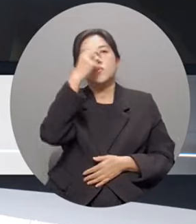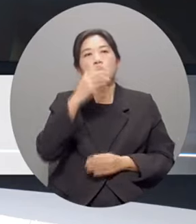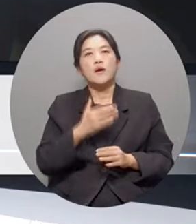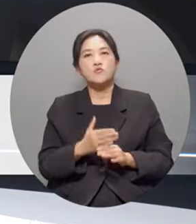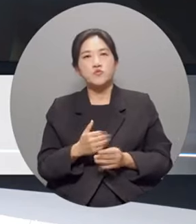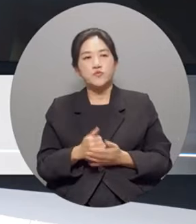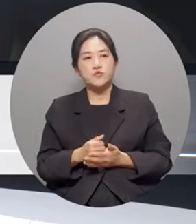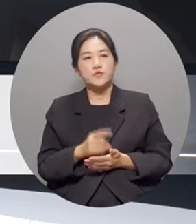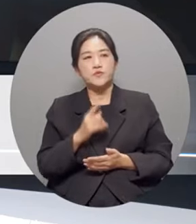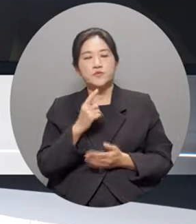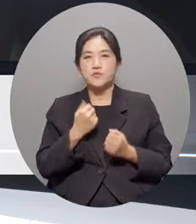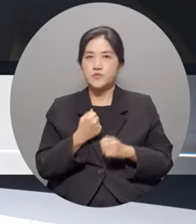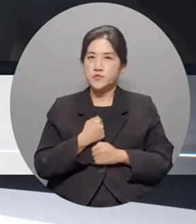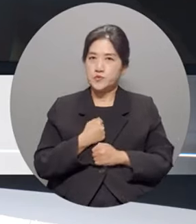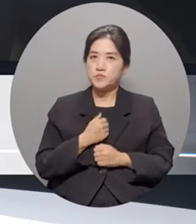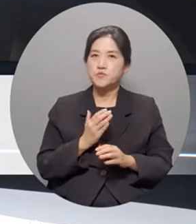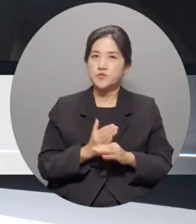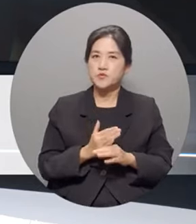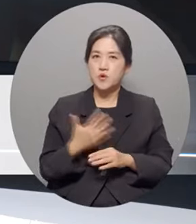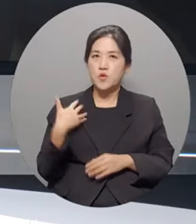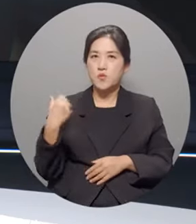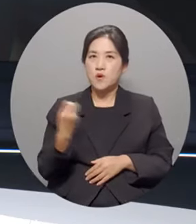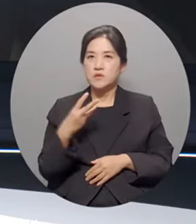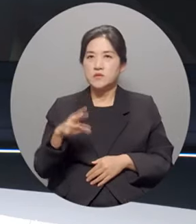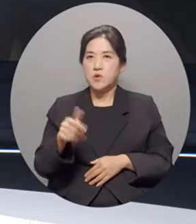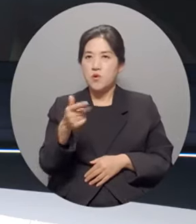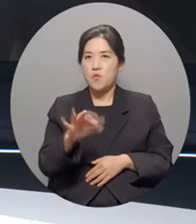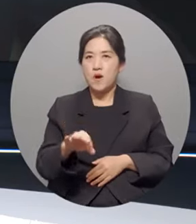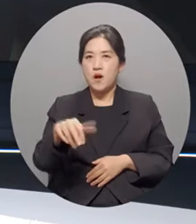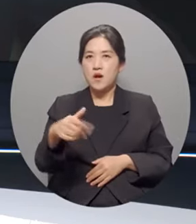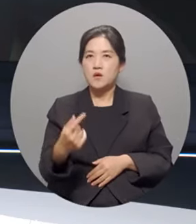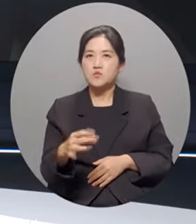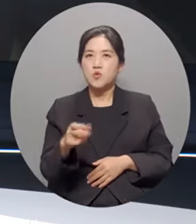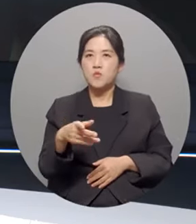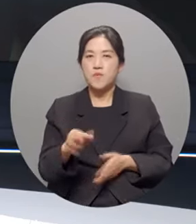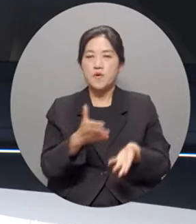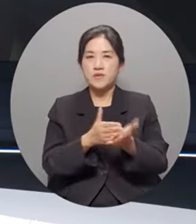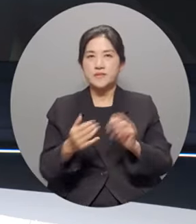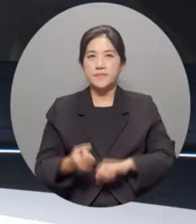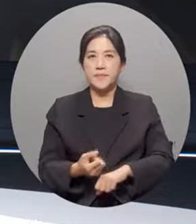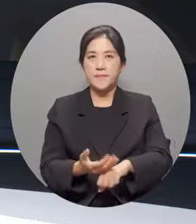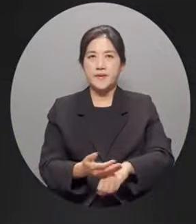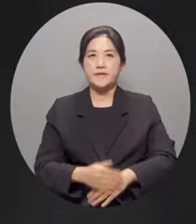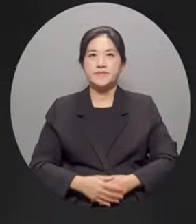신중함을 유지했습니다 워싱턴에서 왕종명 특파원의 보도입니다